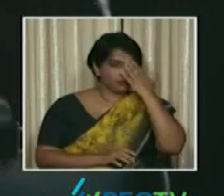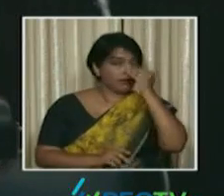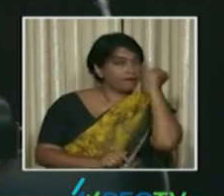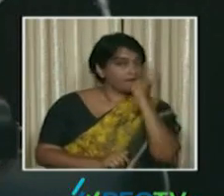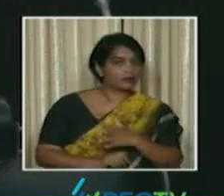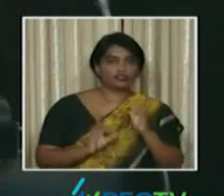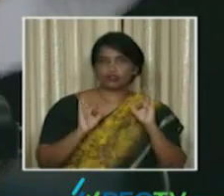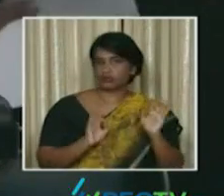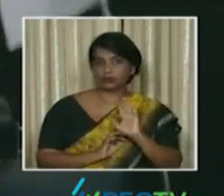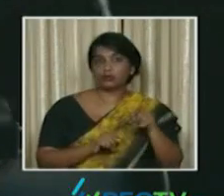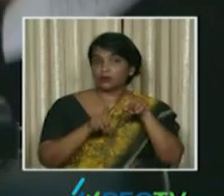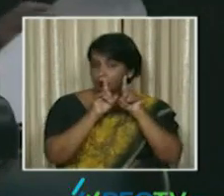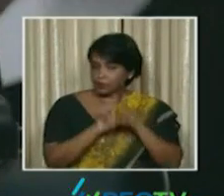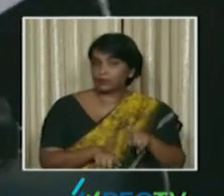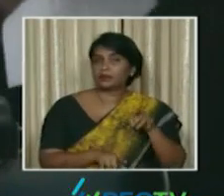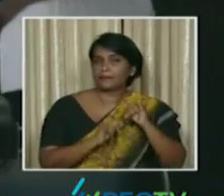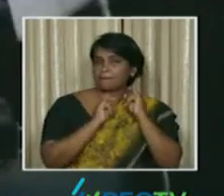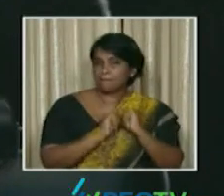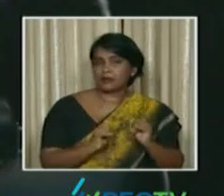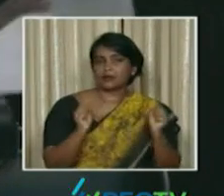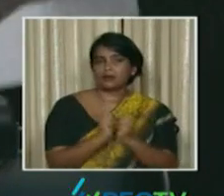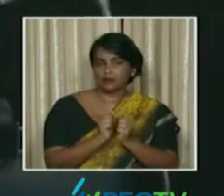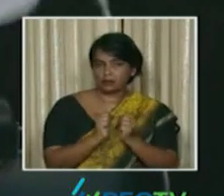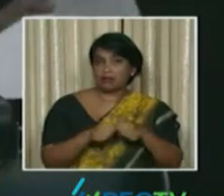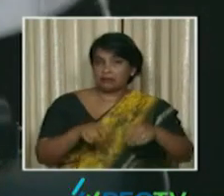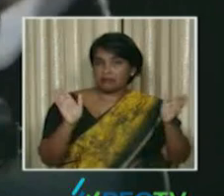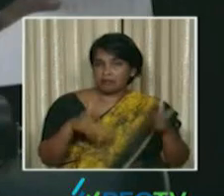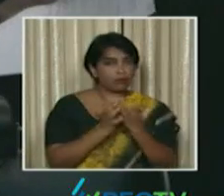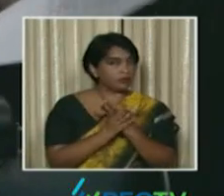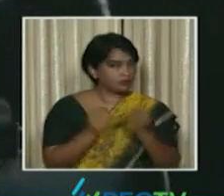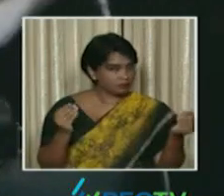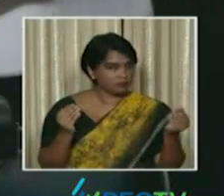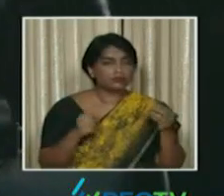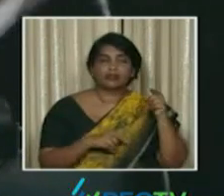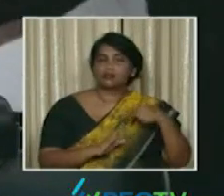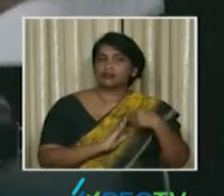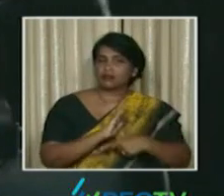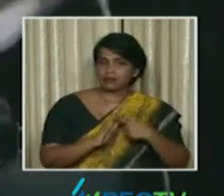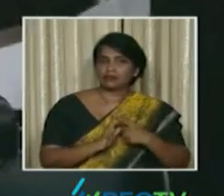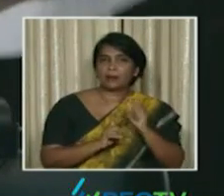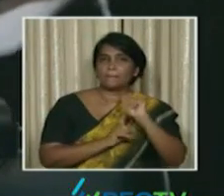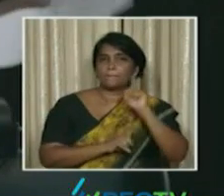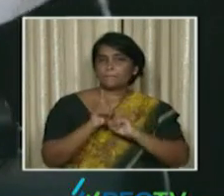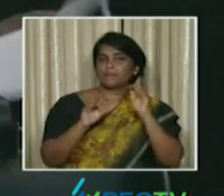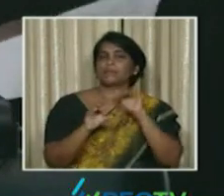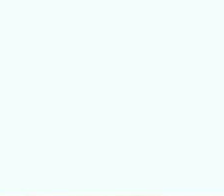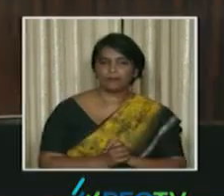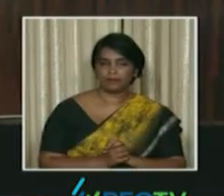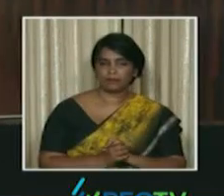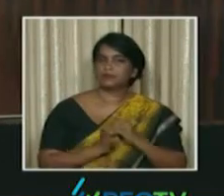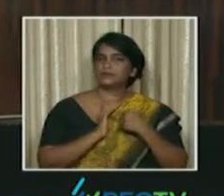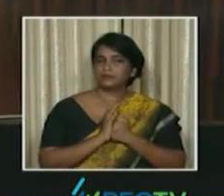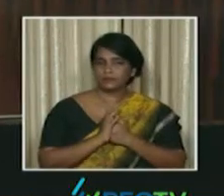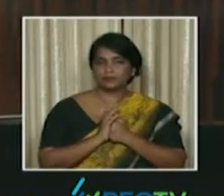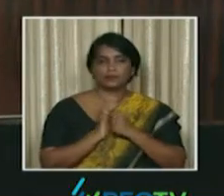කරන්න සූදානම් වෙන්න එපා. මෙවැනි මිලේච්ඡ ක්‍රියා කරලා තාම මේවට විසඳුම් නැත්නම් මේ රටේ අපි මේ පාර්ලිමේන්තුවේ වාඩි වෙලා ඉන්නකේ තේරුමක් නැහැ.